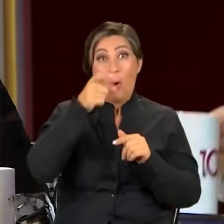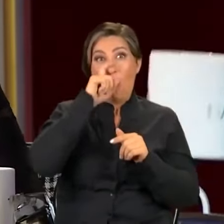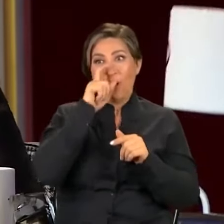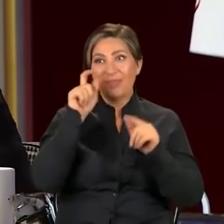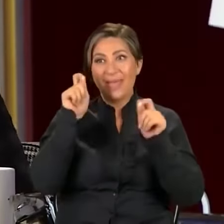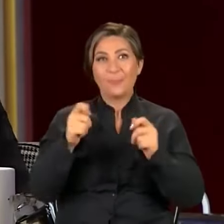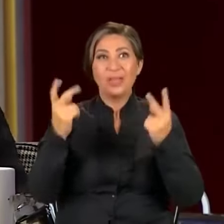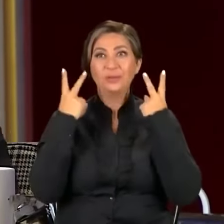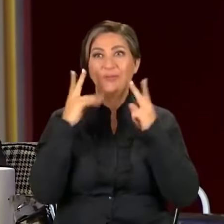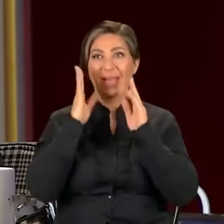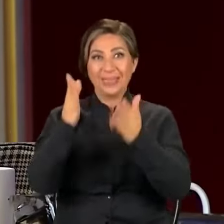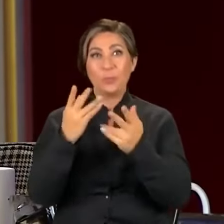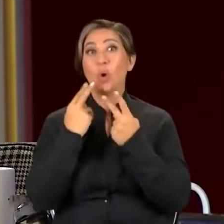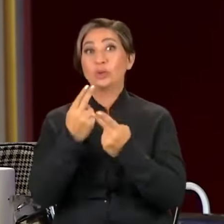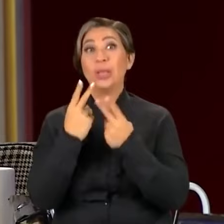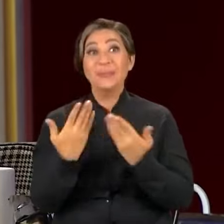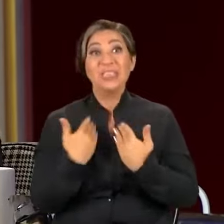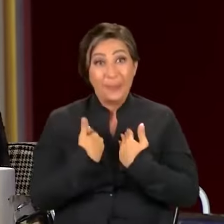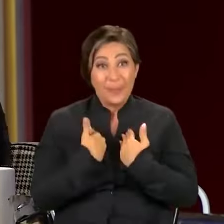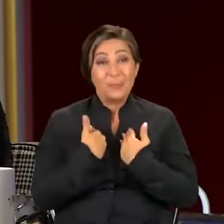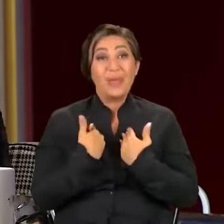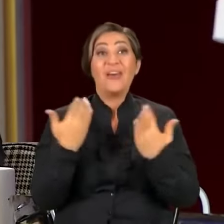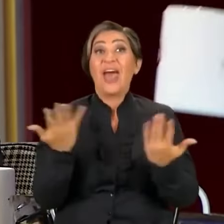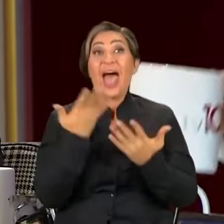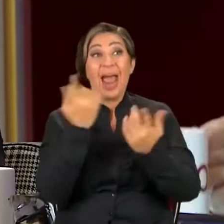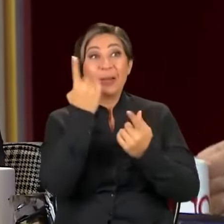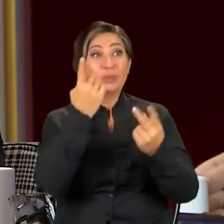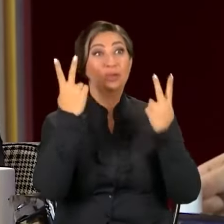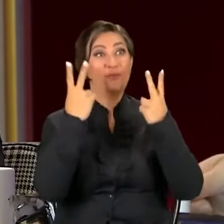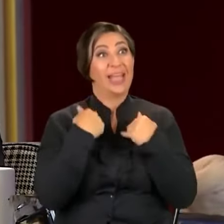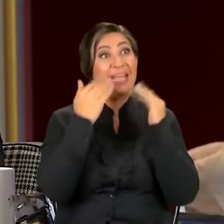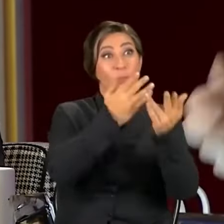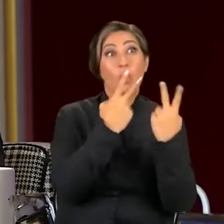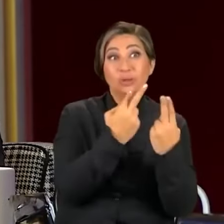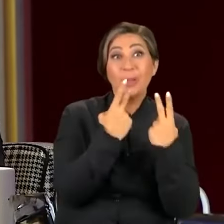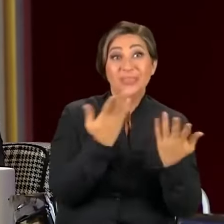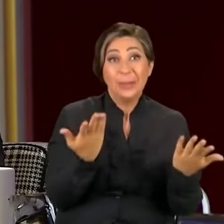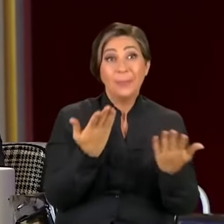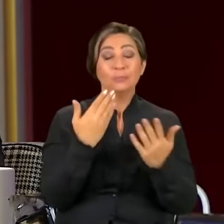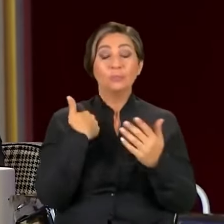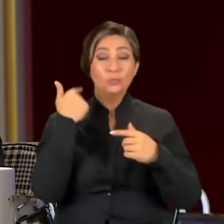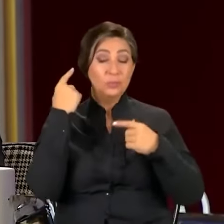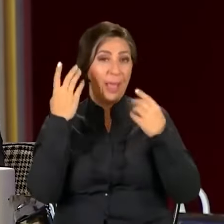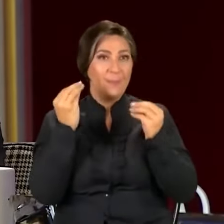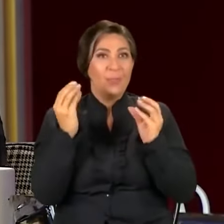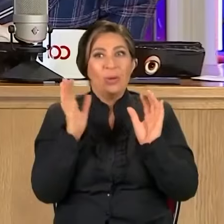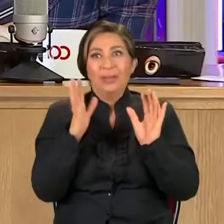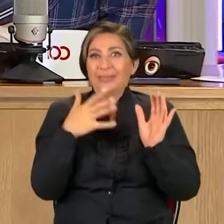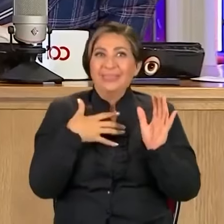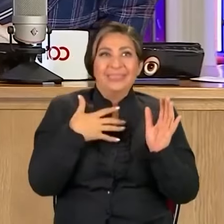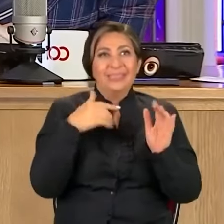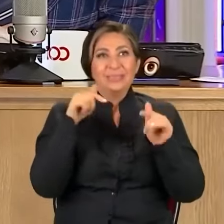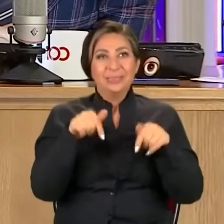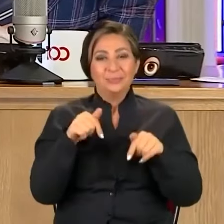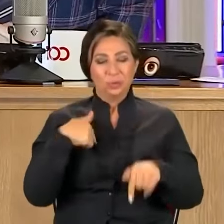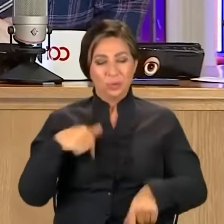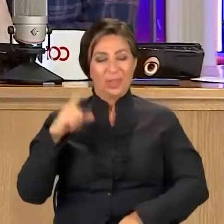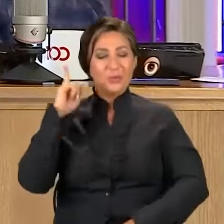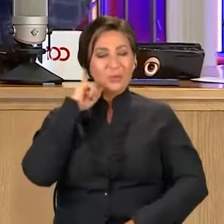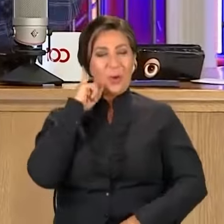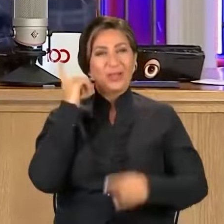Okan'ın yaptığı şovda gidip konuşabilecek miyim veya herhangi başka birisinin yaptığı şovda konuşabilecek miyim diye kriterlerimiz vardı. Bugün kendimi